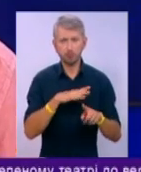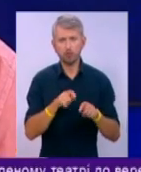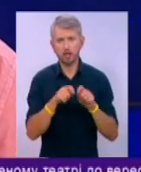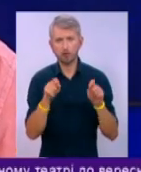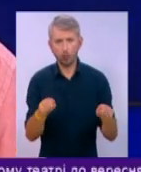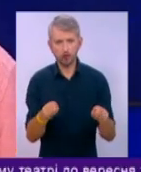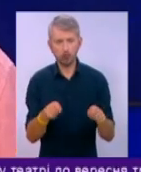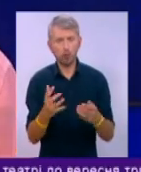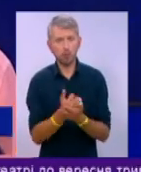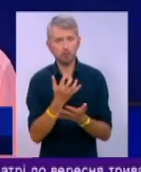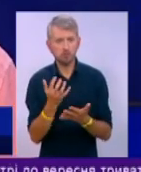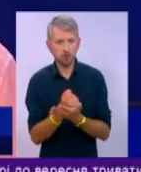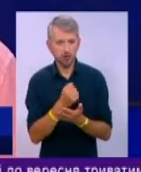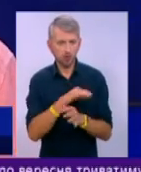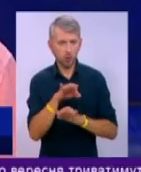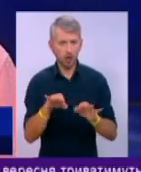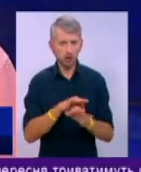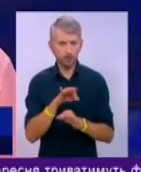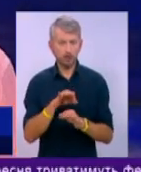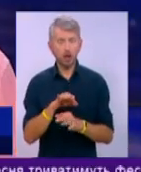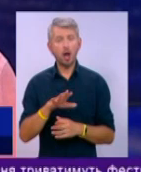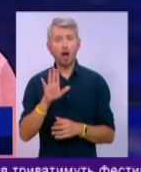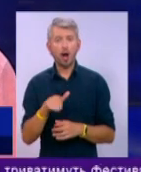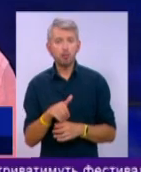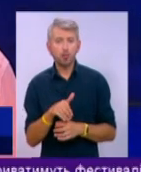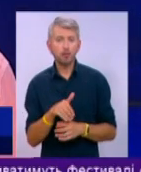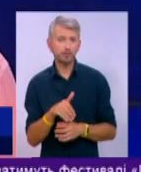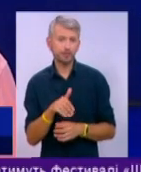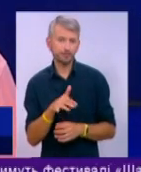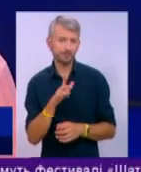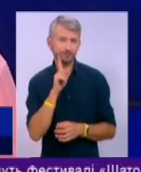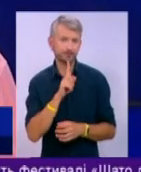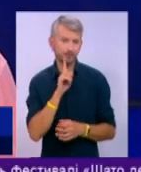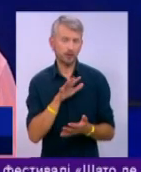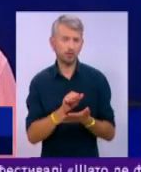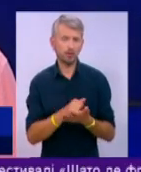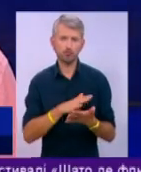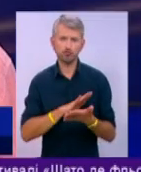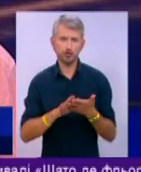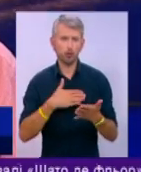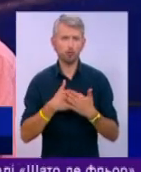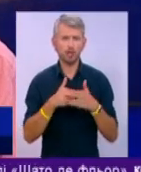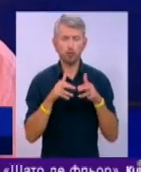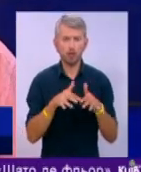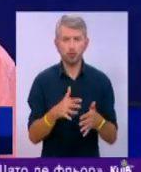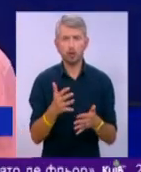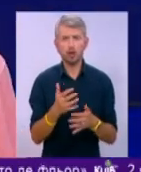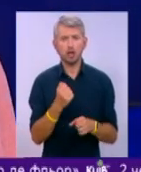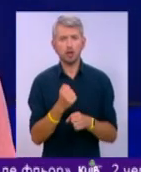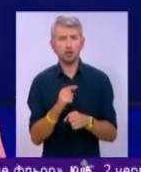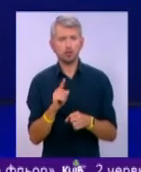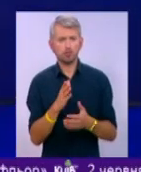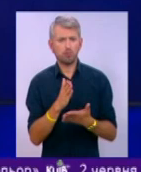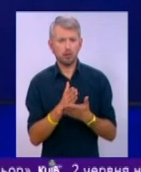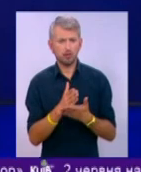також достатньо успішних медійних проєктів. Ну, а потім деякий час чисто займався громадянською діяльністю, оскільки заробив на те, щоб мати можливість